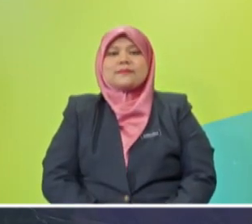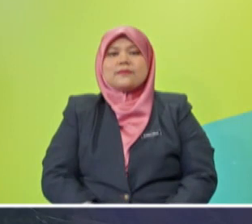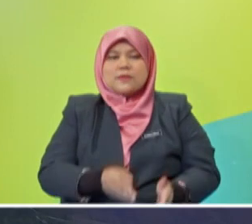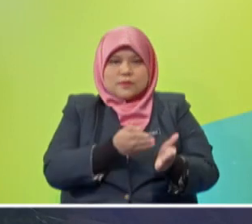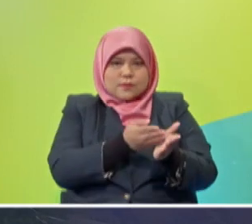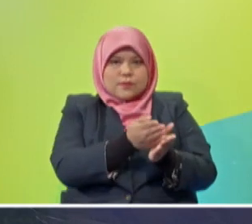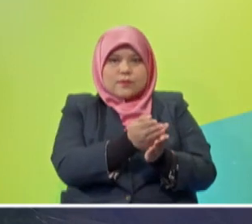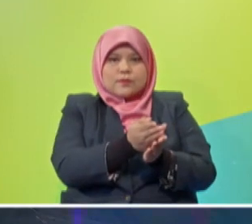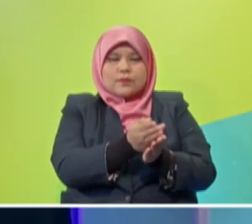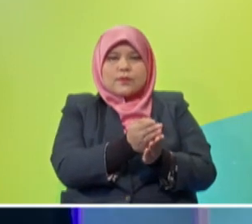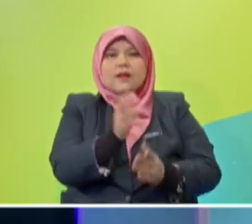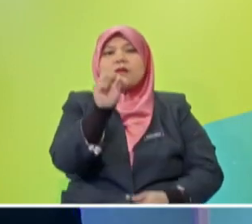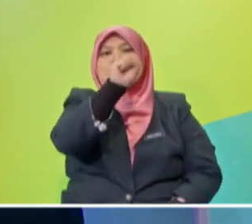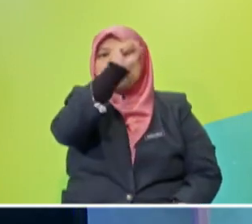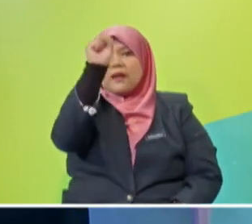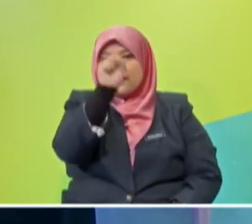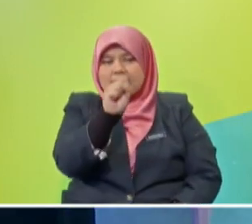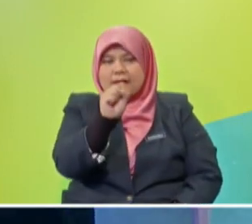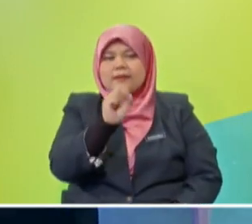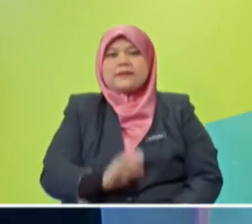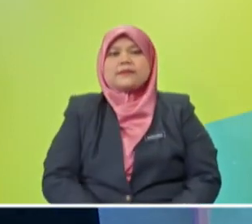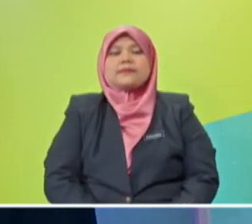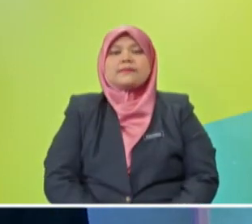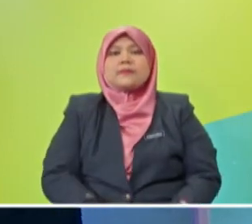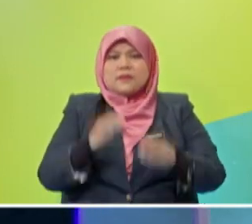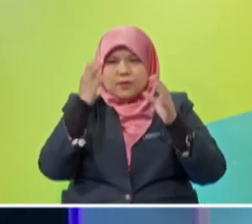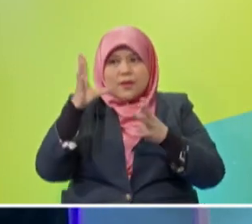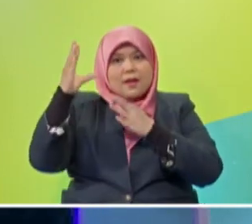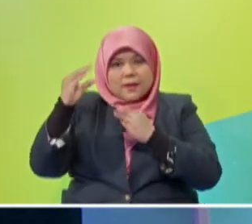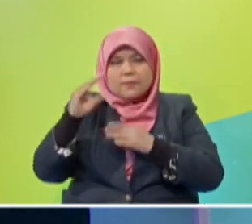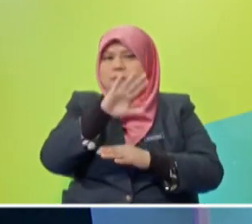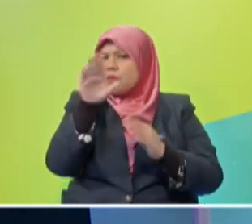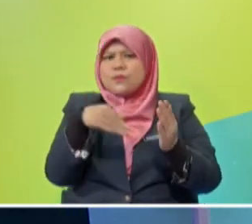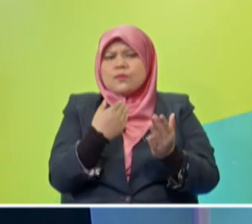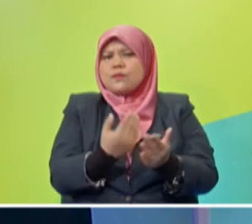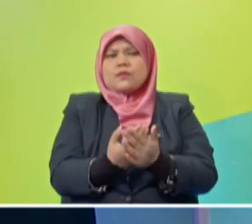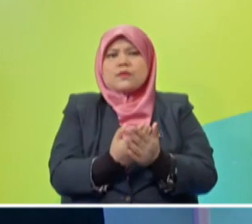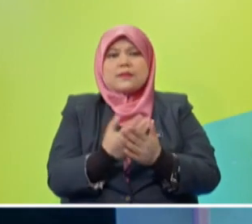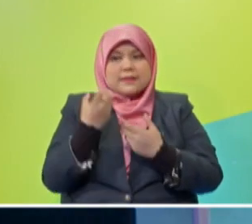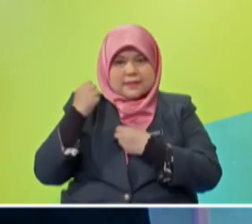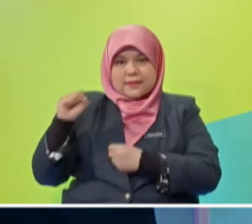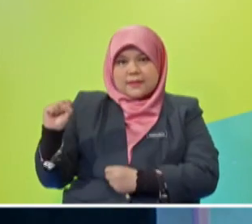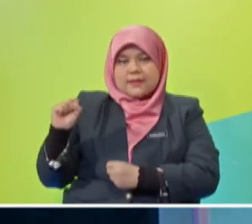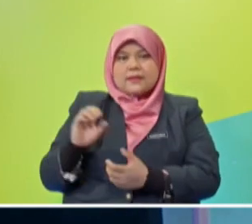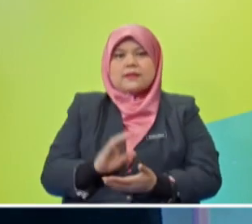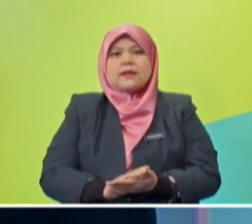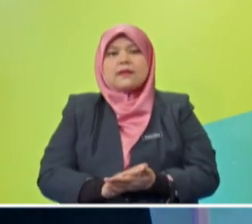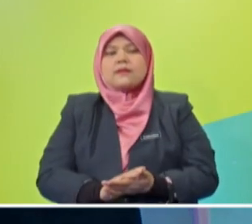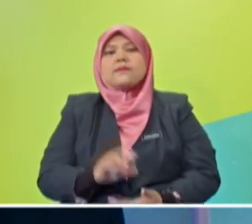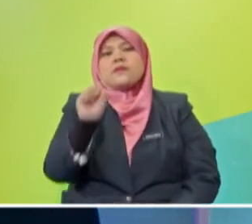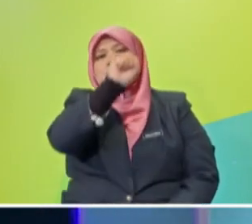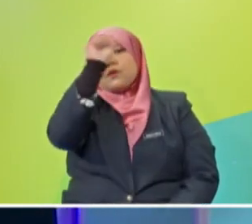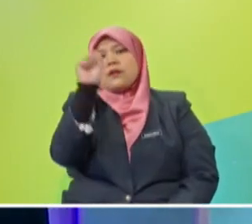ke bahagian soalan. Okey, cikgu harap murid-murid kita bersedia ya. Okey, di bahagian soalan. Okey, ini soalan